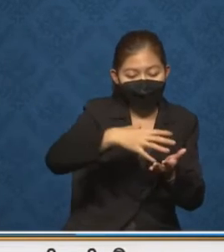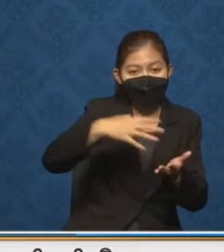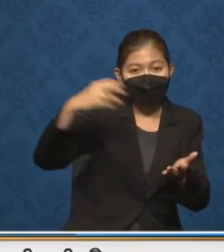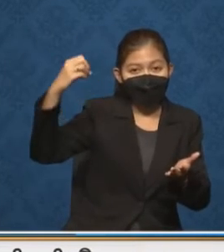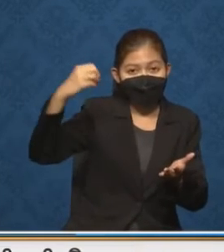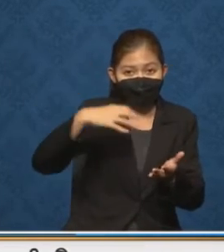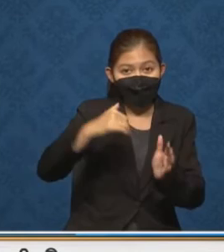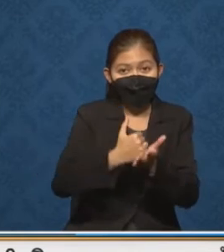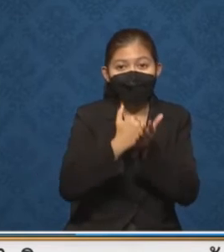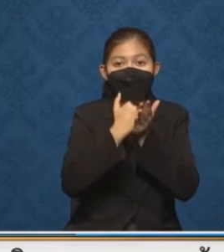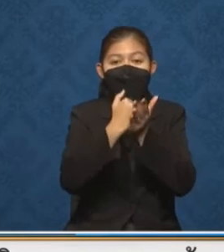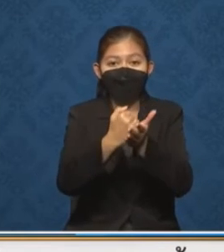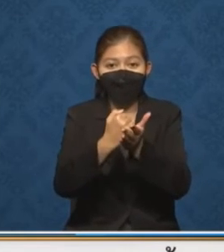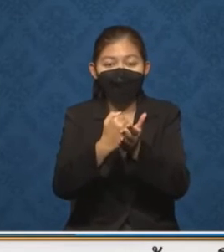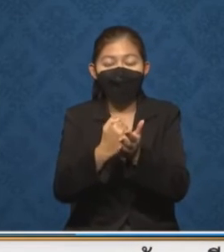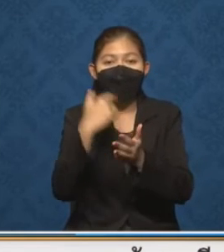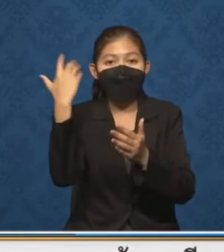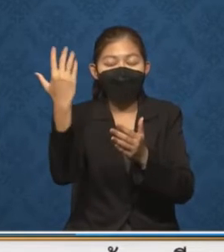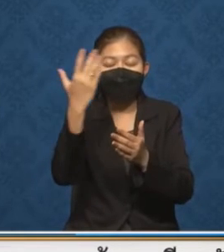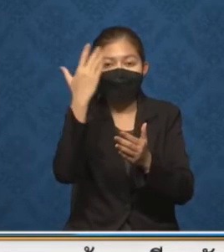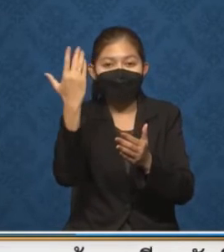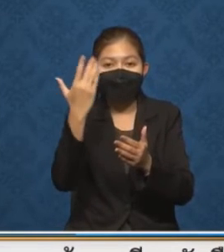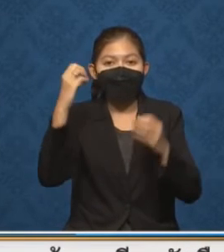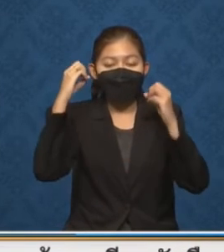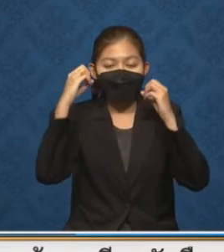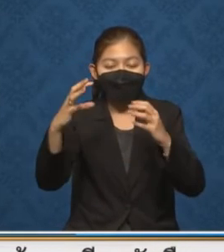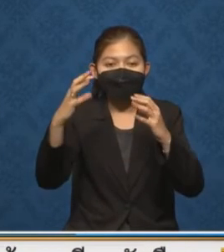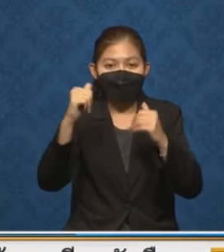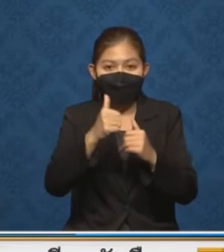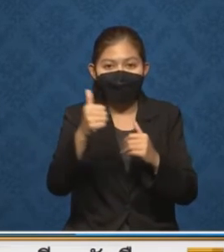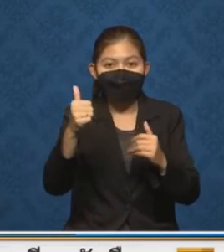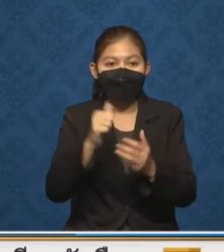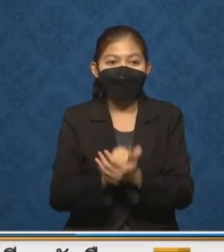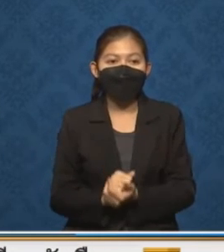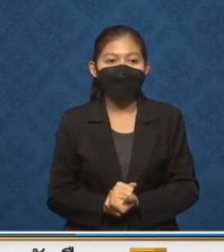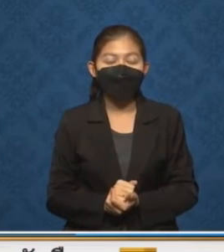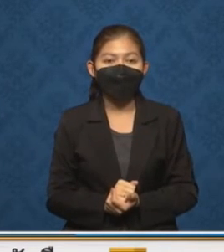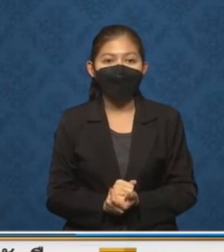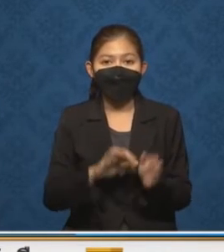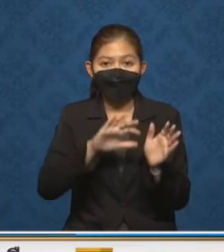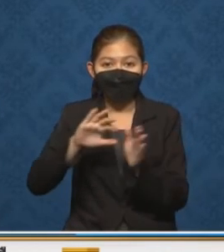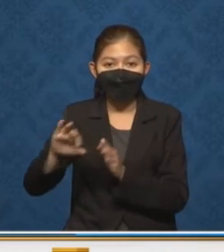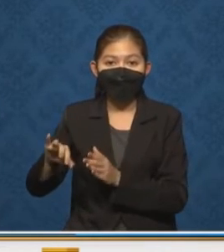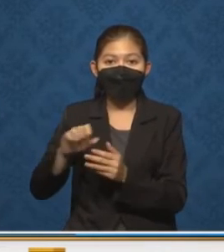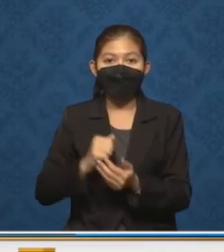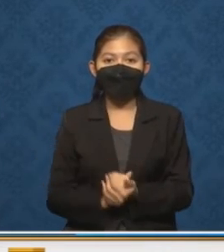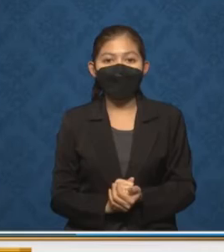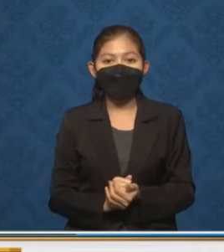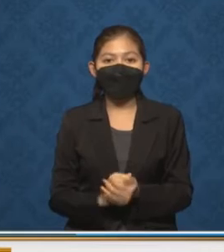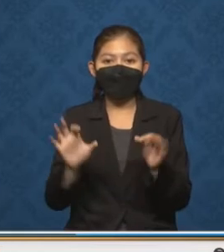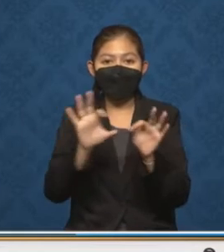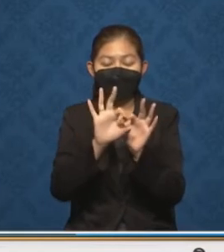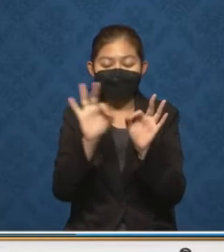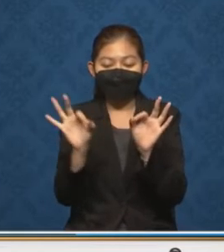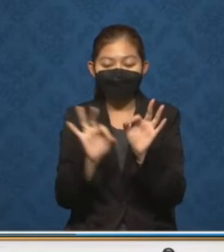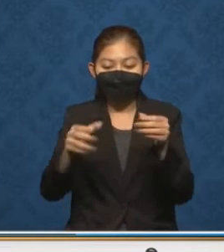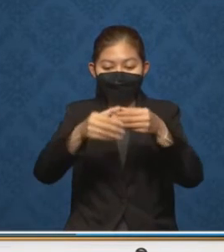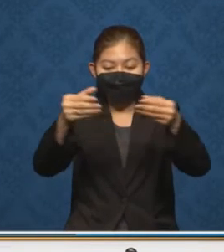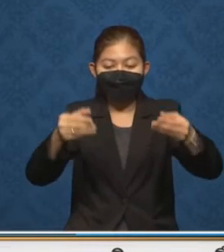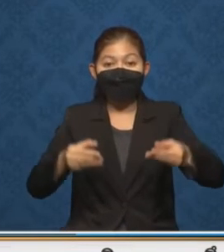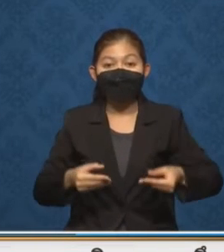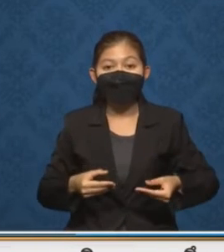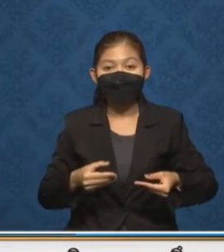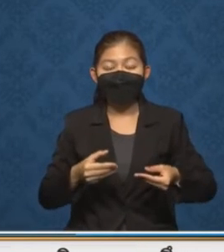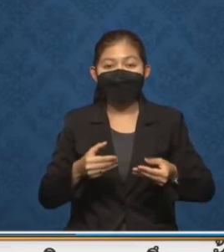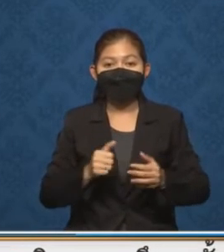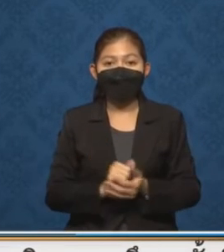ที่มาช่วยเป็พลงงใ miraculous ฟ้า สลต่ไปครับอัี้เป็นลายงานที่ทานเคียนอยู่ในเอกสารของท่